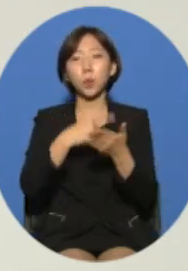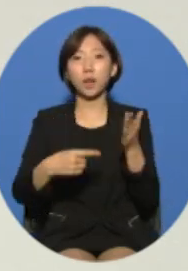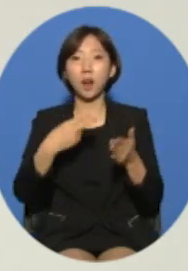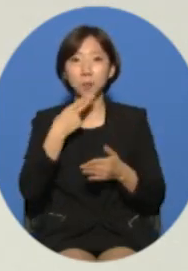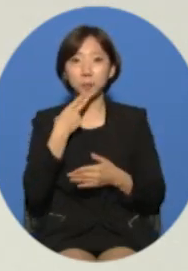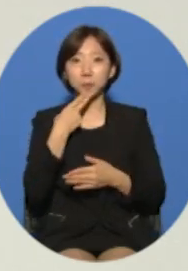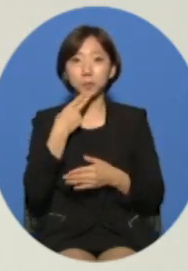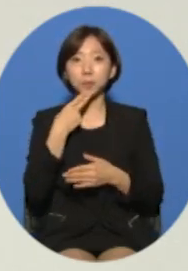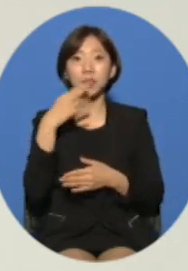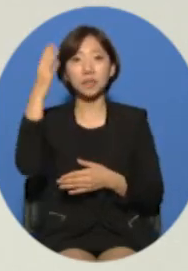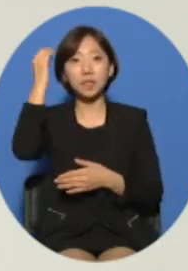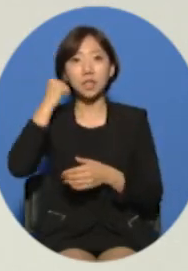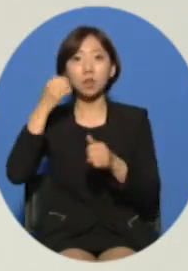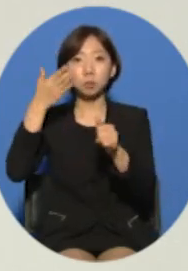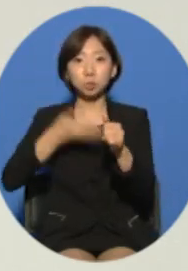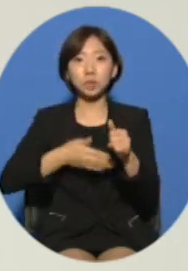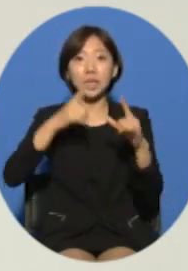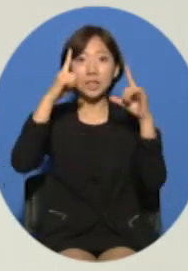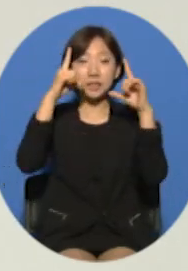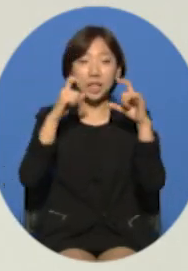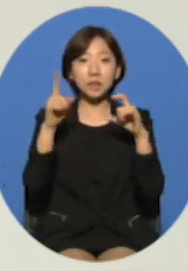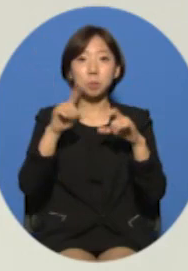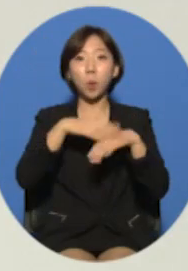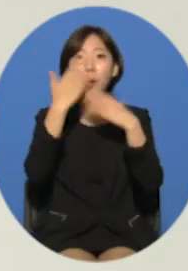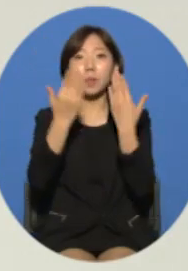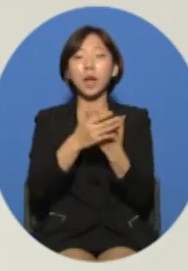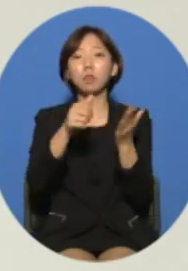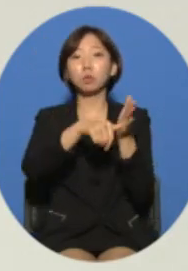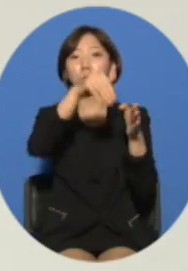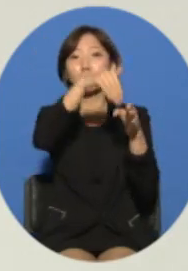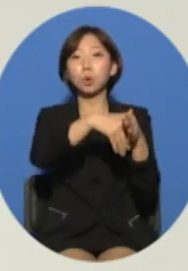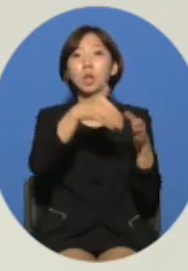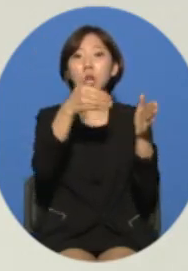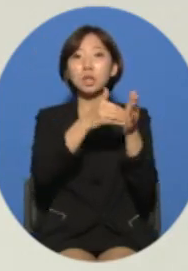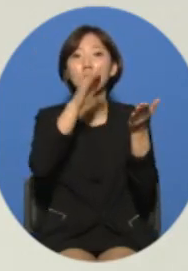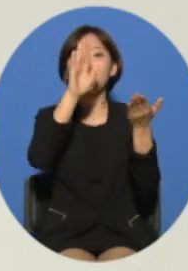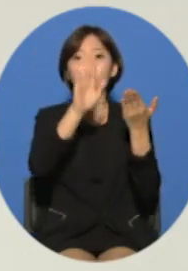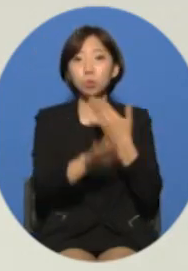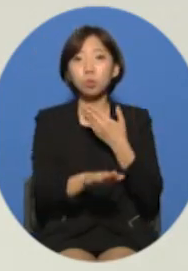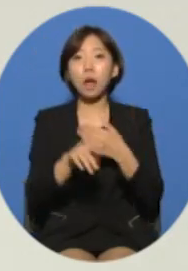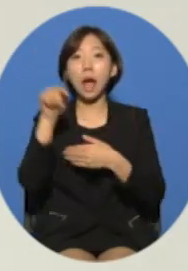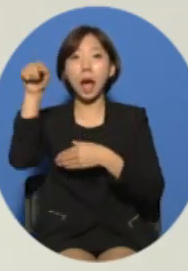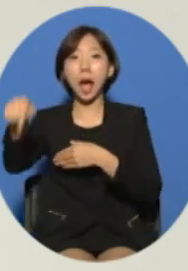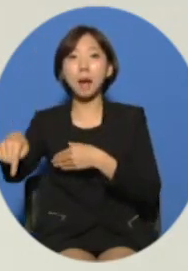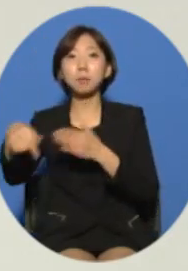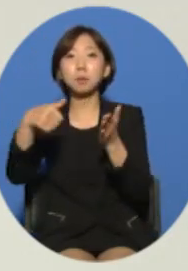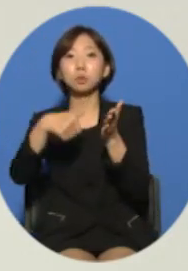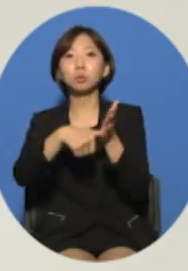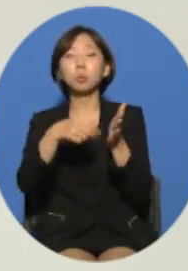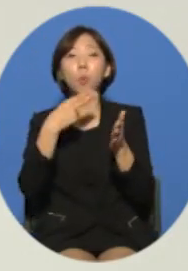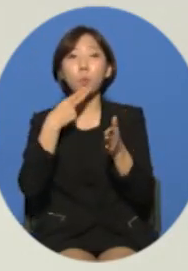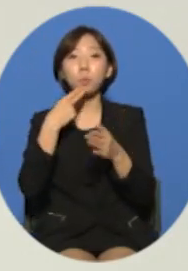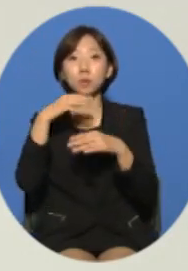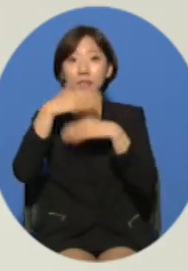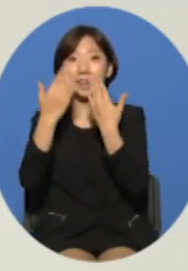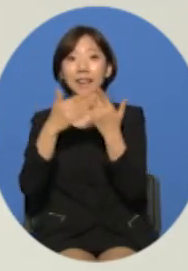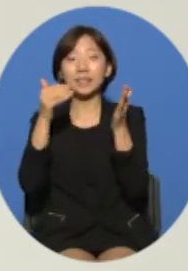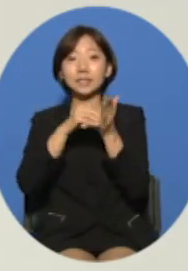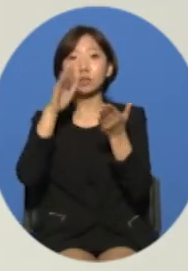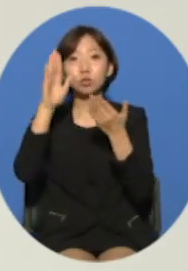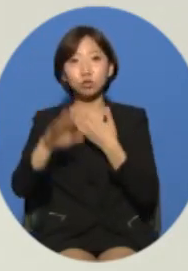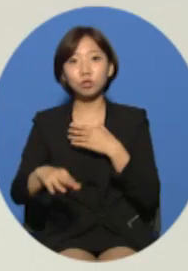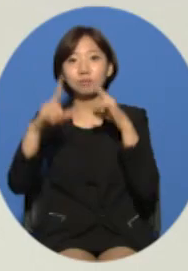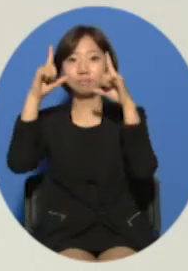예. 촬영은 다 마치고 나와서 예. 투표소 앞에서 인증샷을 하는 게 좋습니다. 그러니까 네.